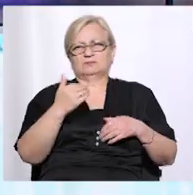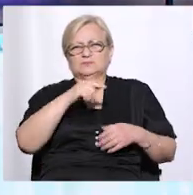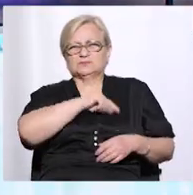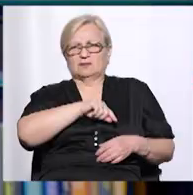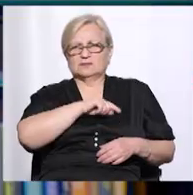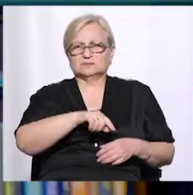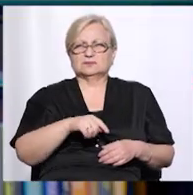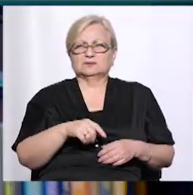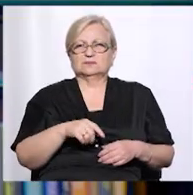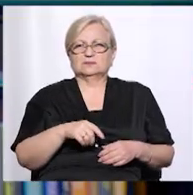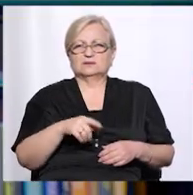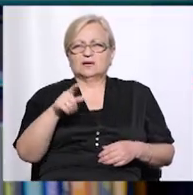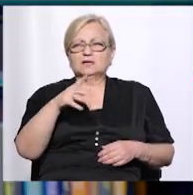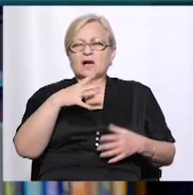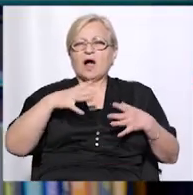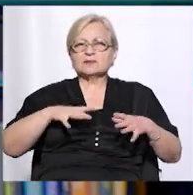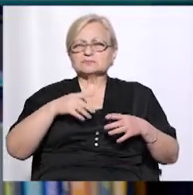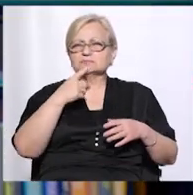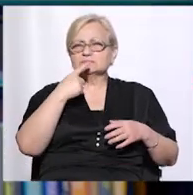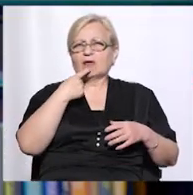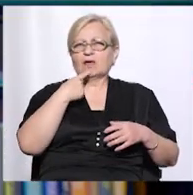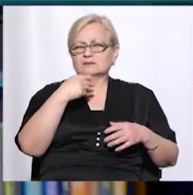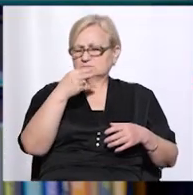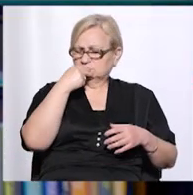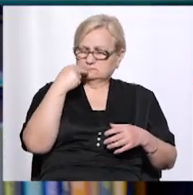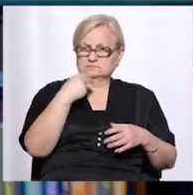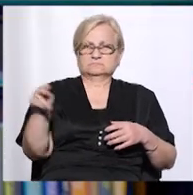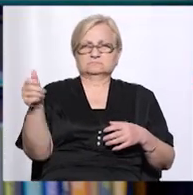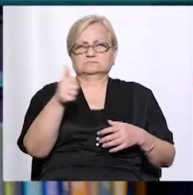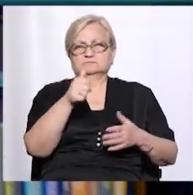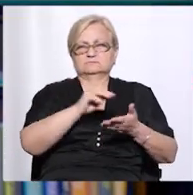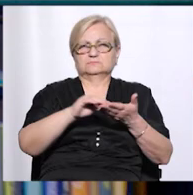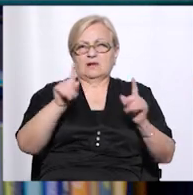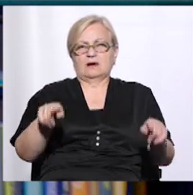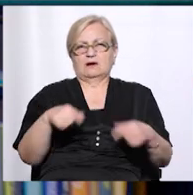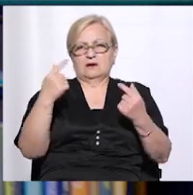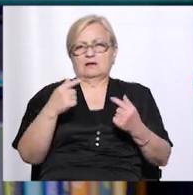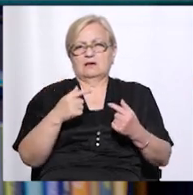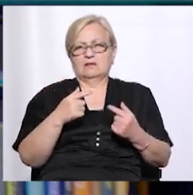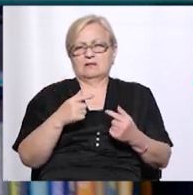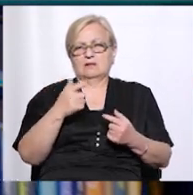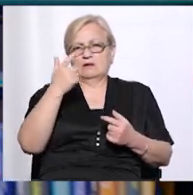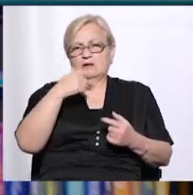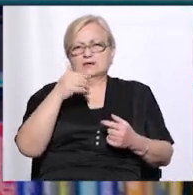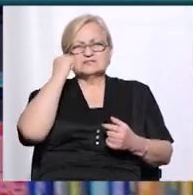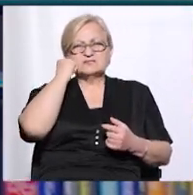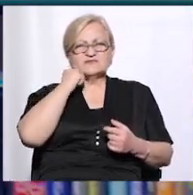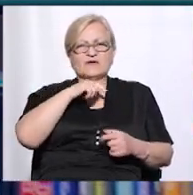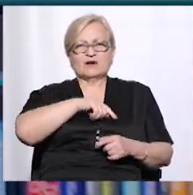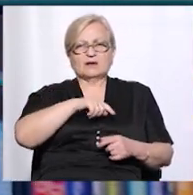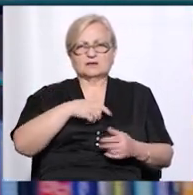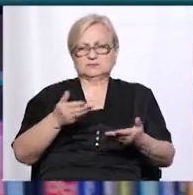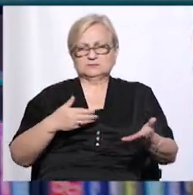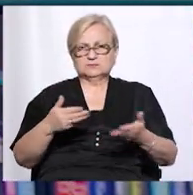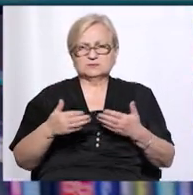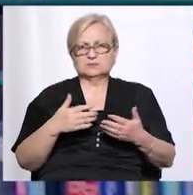ვერ ვისაუბრეთ როგორი ქართული წერს, ხო? როგორი ქართული თააღორძინა. ეს მანერობა, ეს ძველი ქართული სტილი,